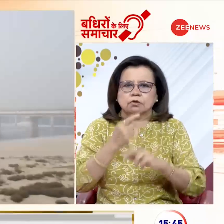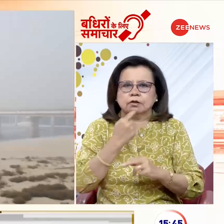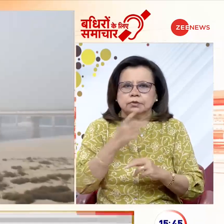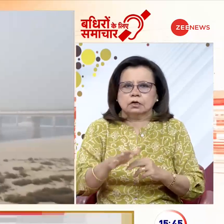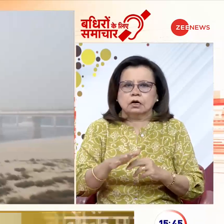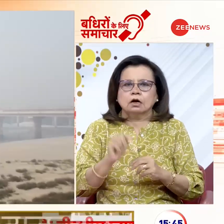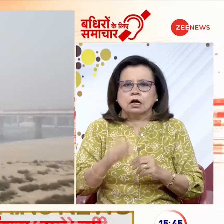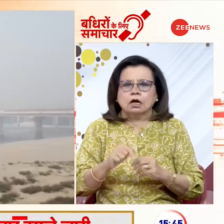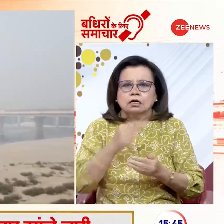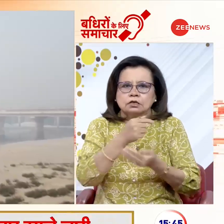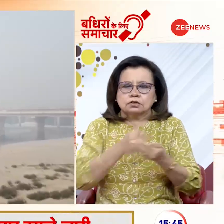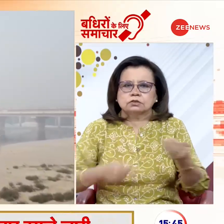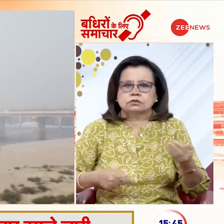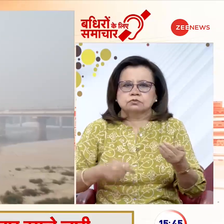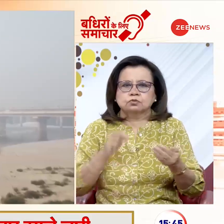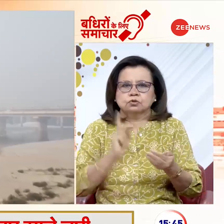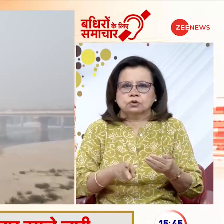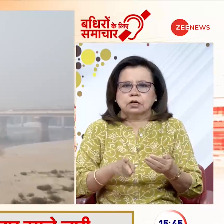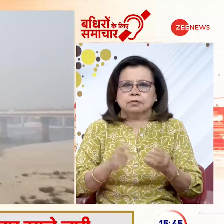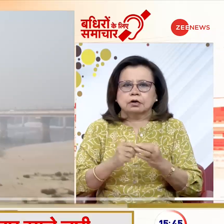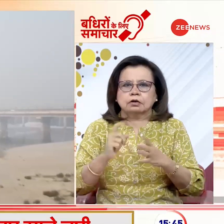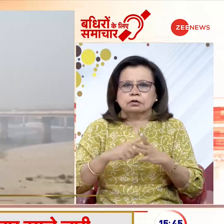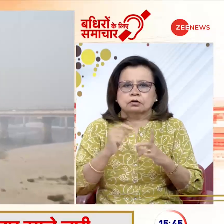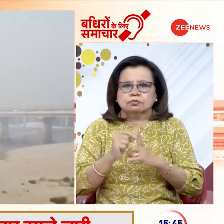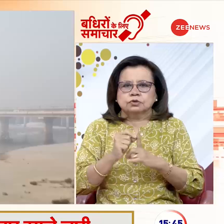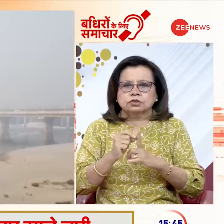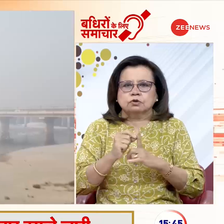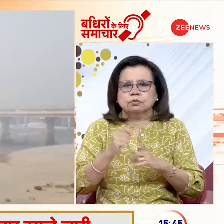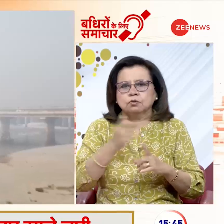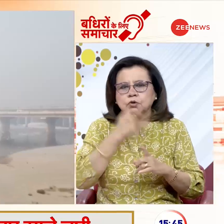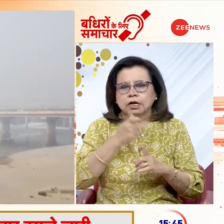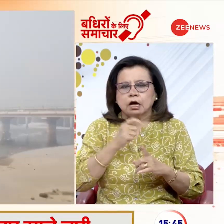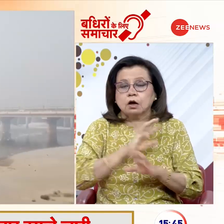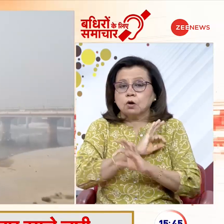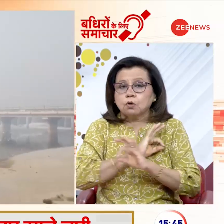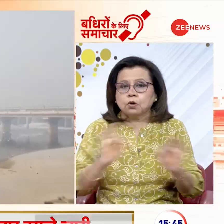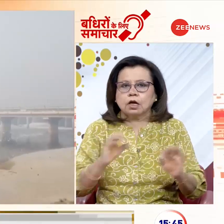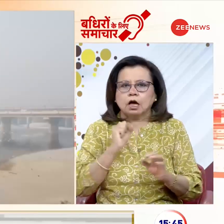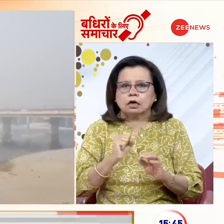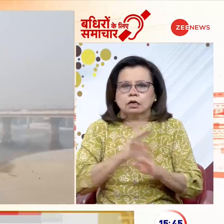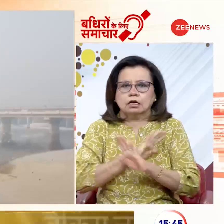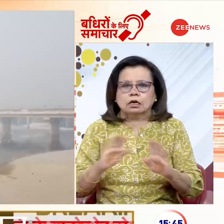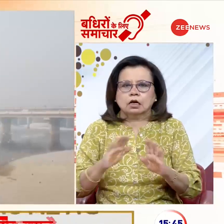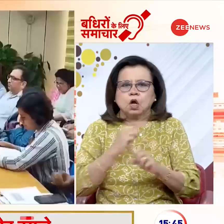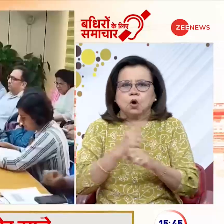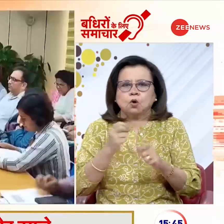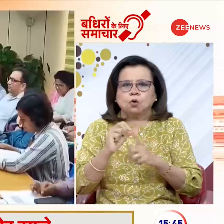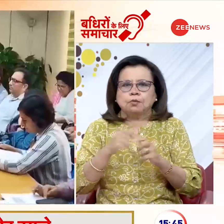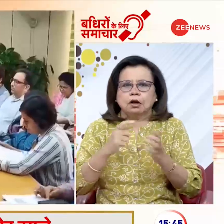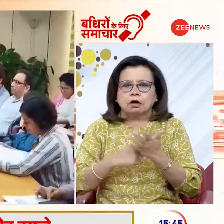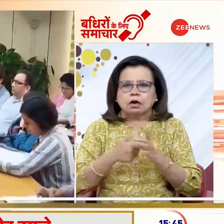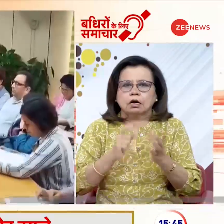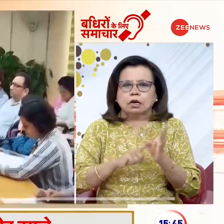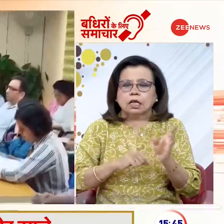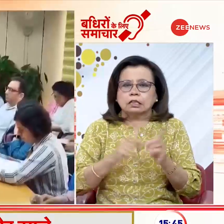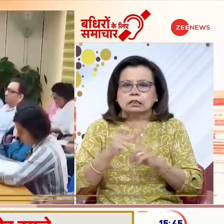किया और कहा कि इस मुद्दे पर बीजेपी को बोलने का कोई हक नहीं है। गोपाल